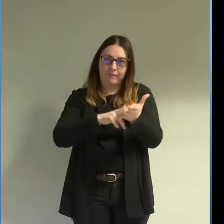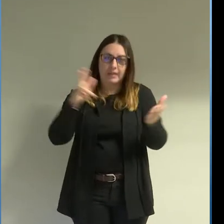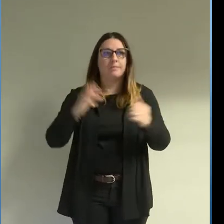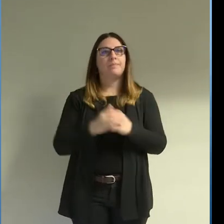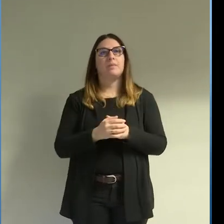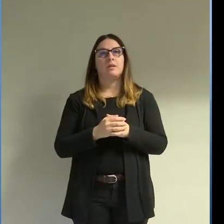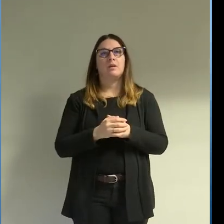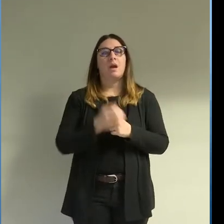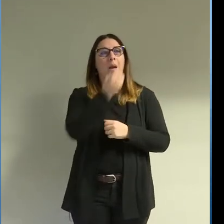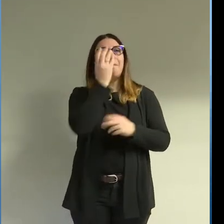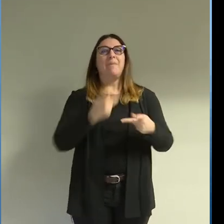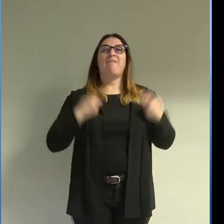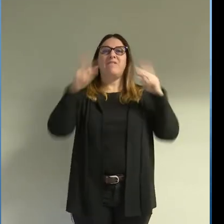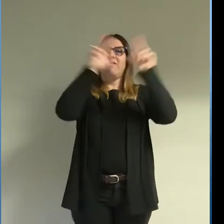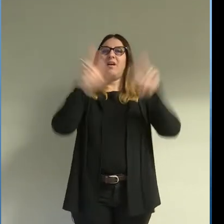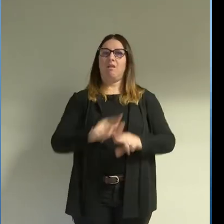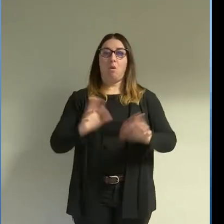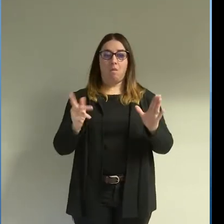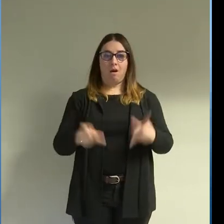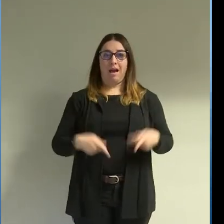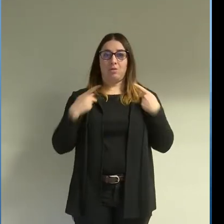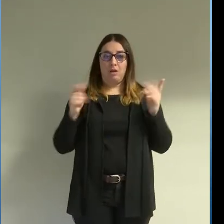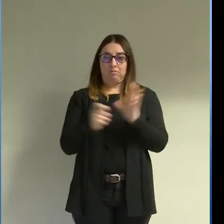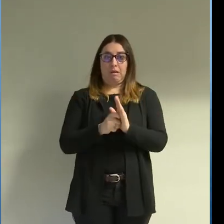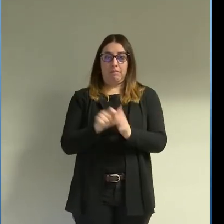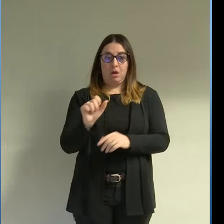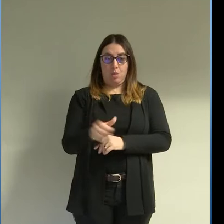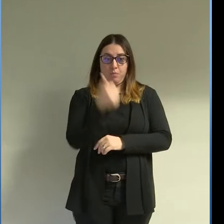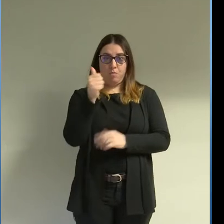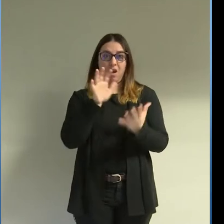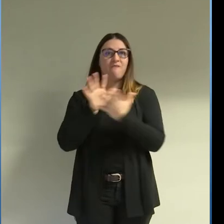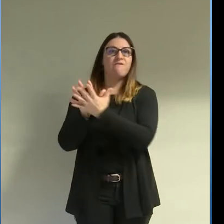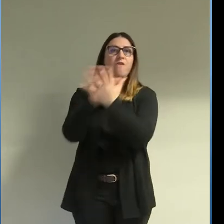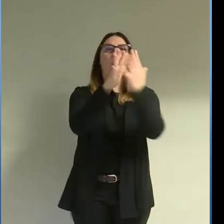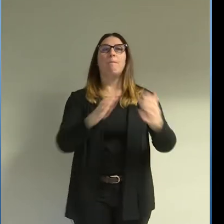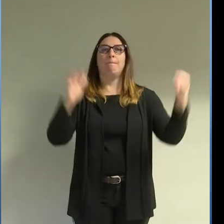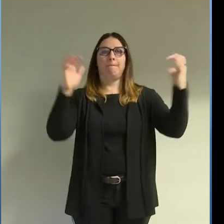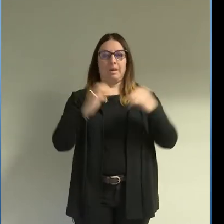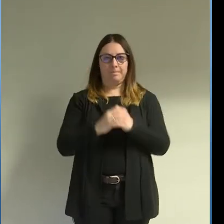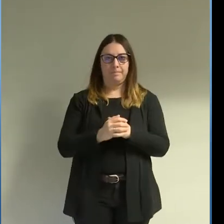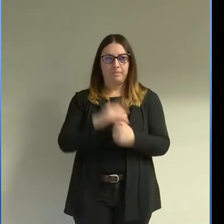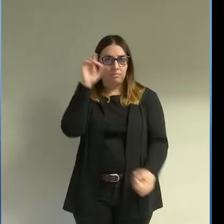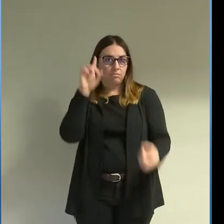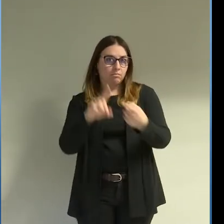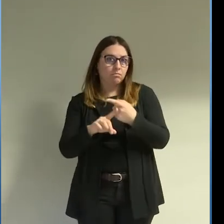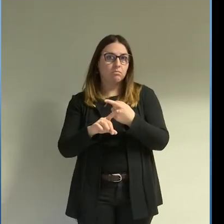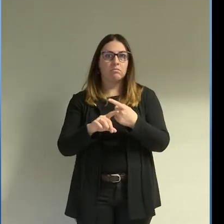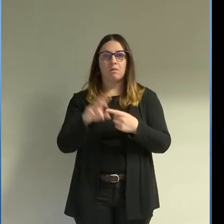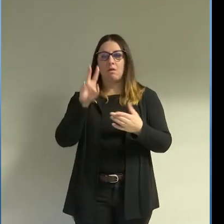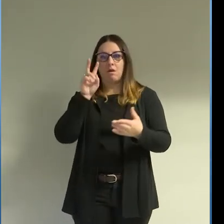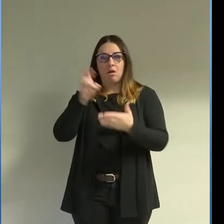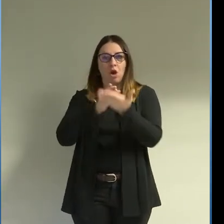internet du bien vivre donc il y aura un premier atelier danse lors de ce forum vise à accélérer le changement de boussole